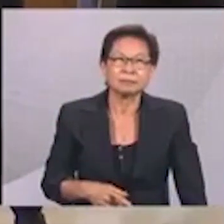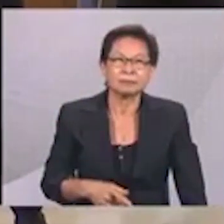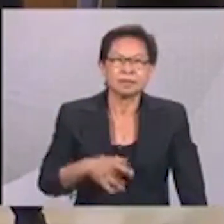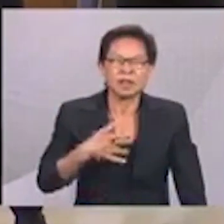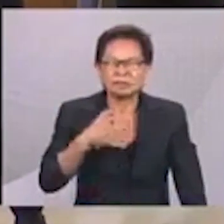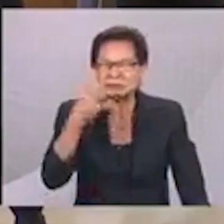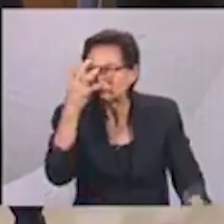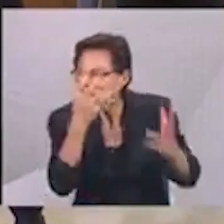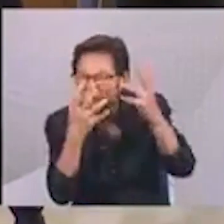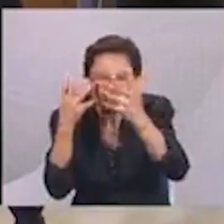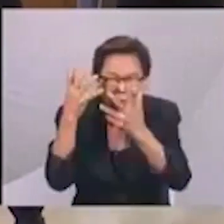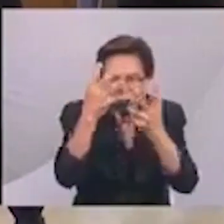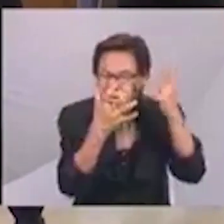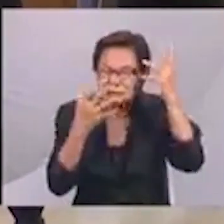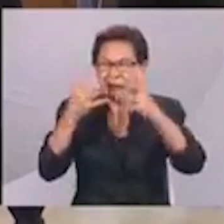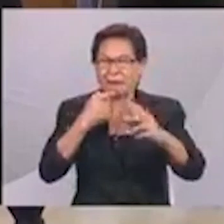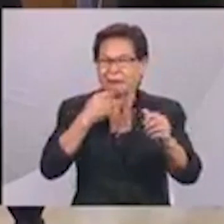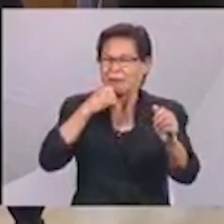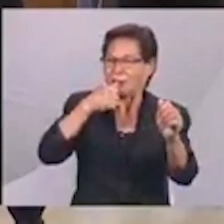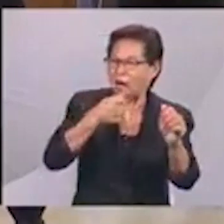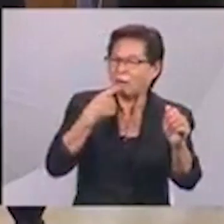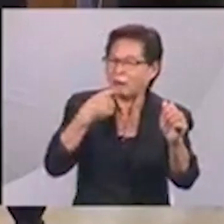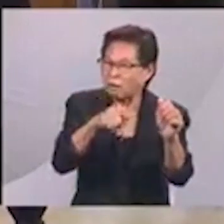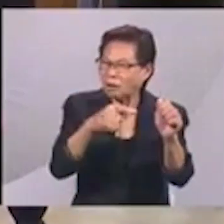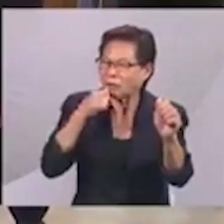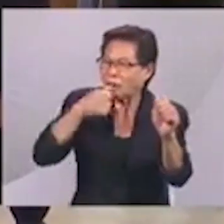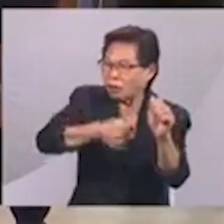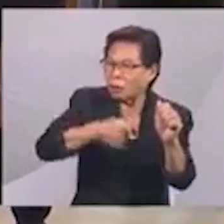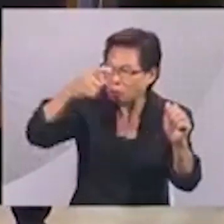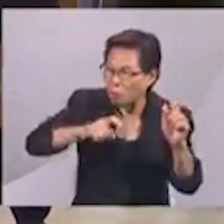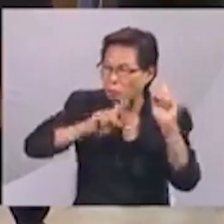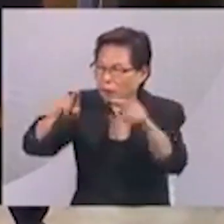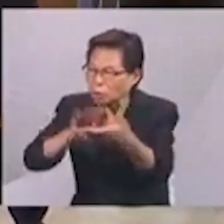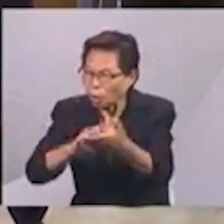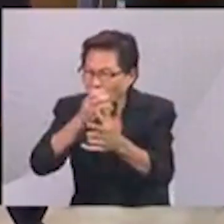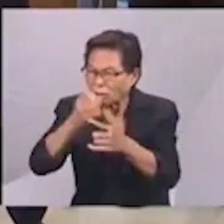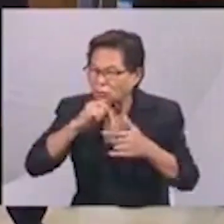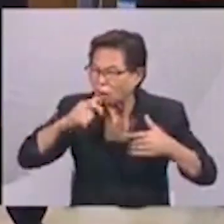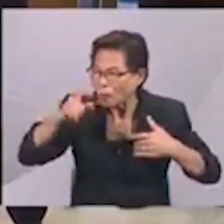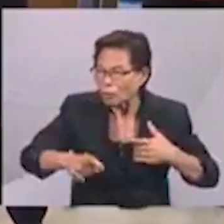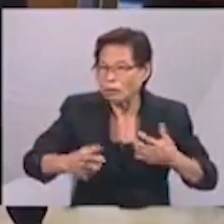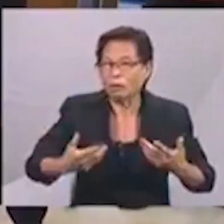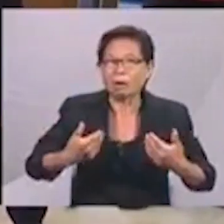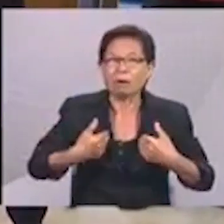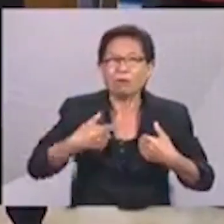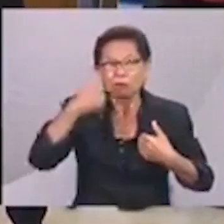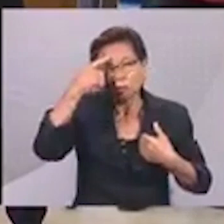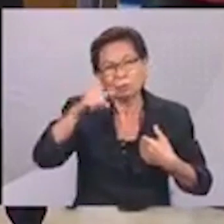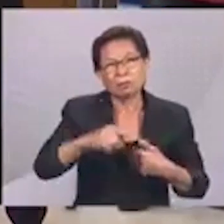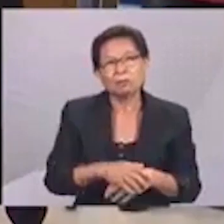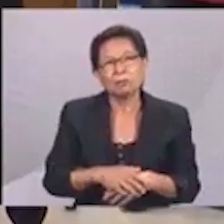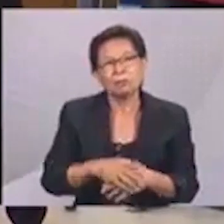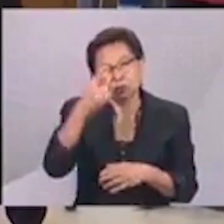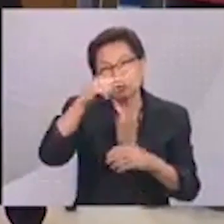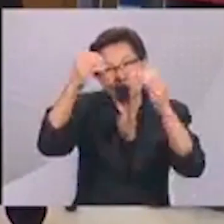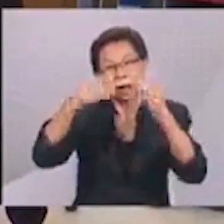dia confused lah untuk arahan tersebut sama ada perlu ataupun tidak. Jadi ada tak wujud medium untuk mereka, para